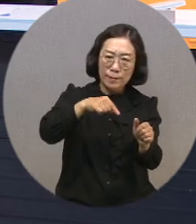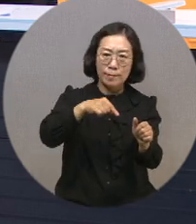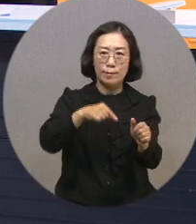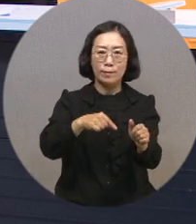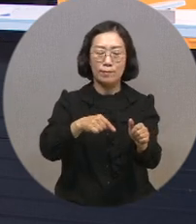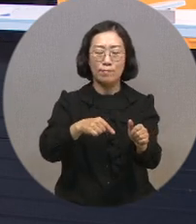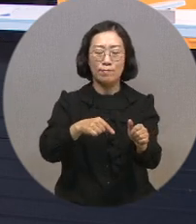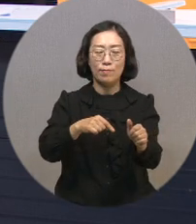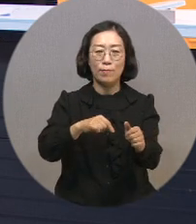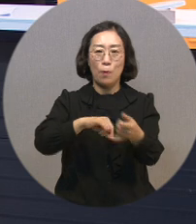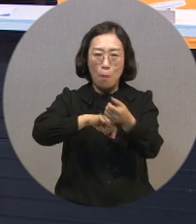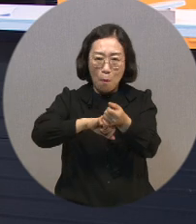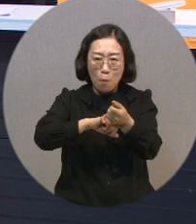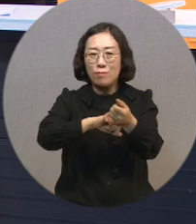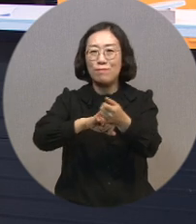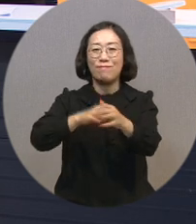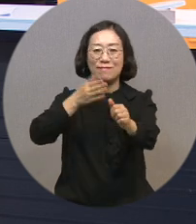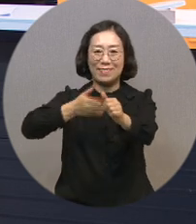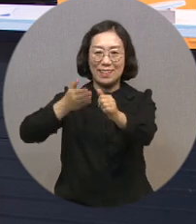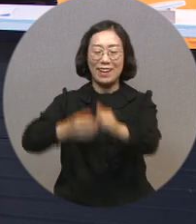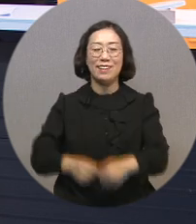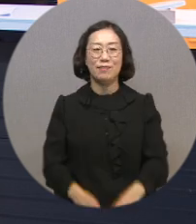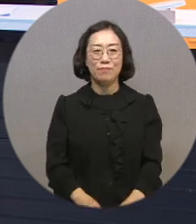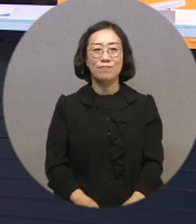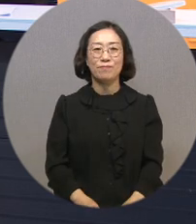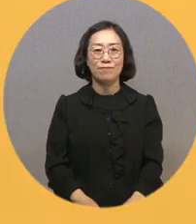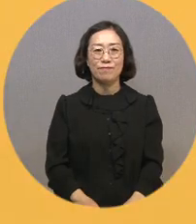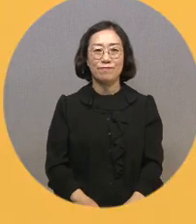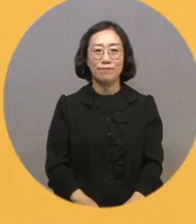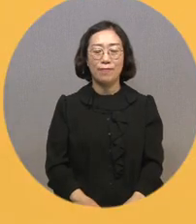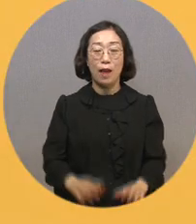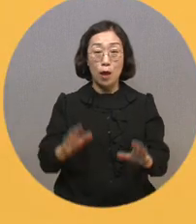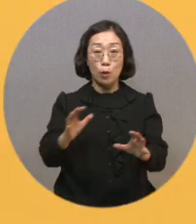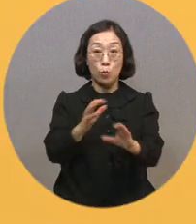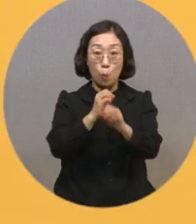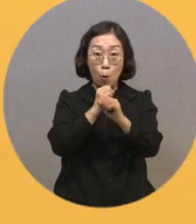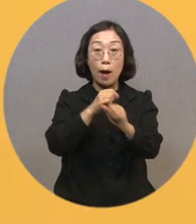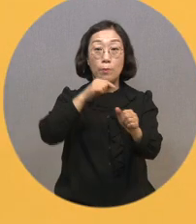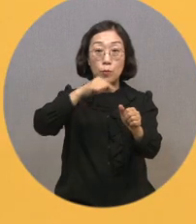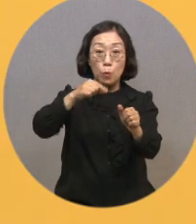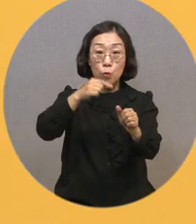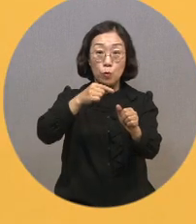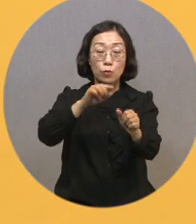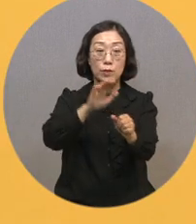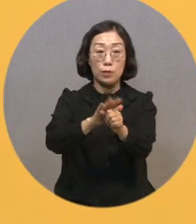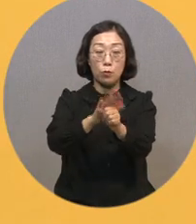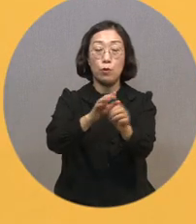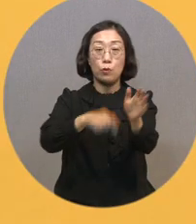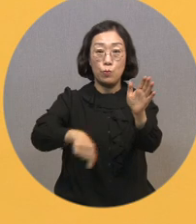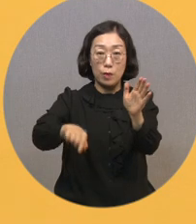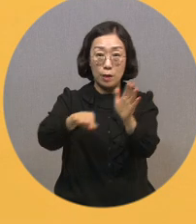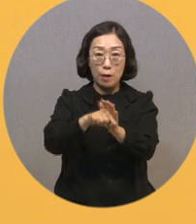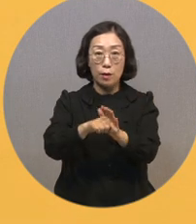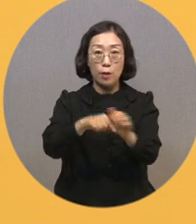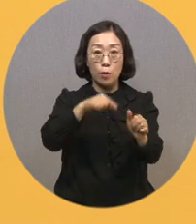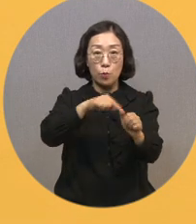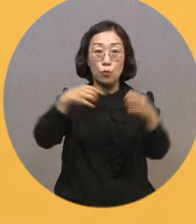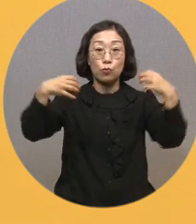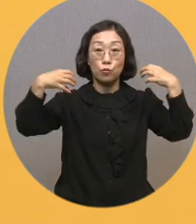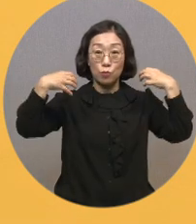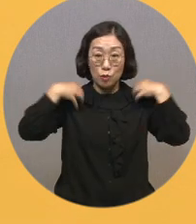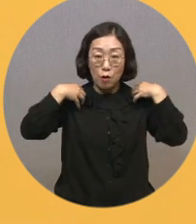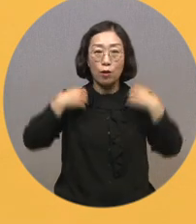해주십사 하는 부탁 말씀을 드리겠습니다. 맞습니다. 자 그리고 통합 교육을 지원하기 위한 우리 교육청의